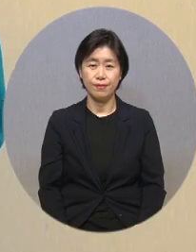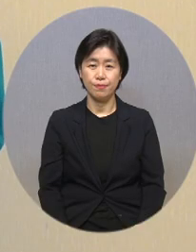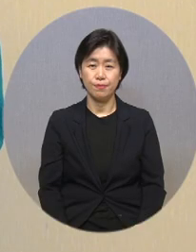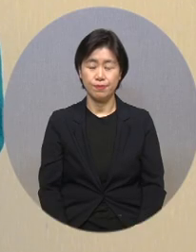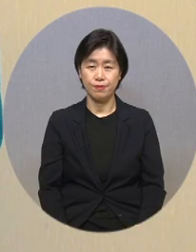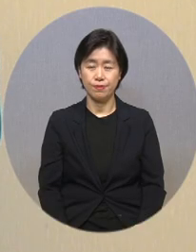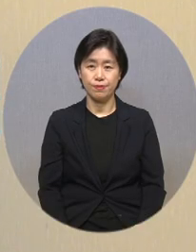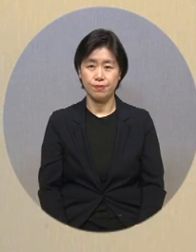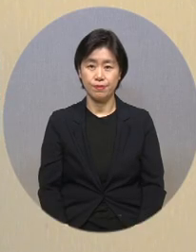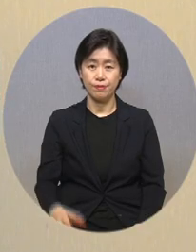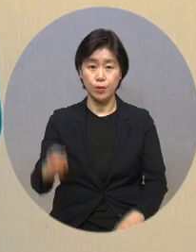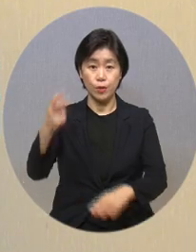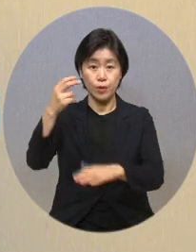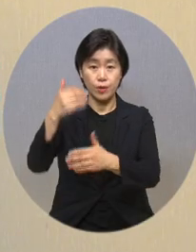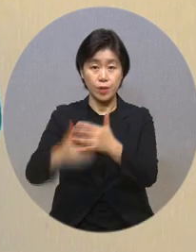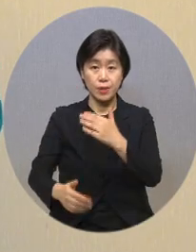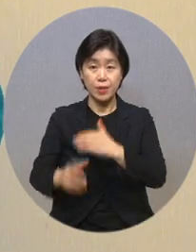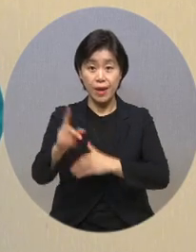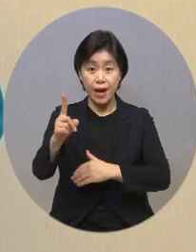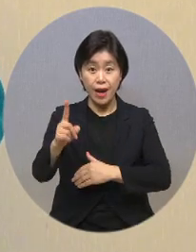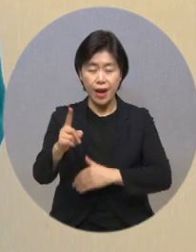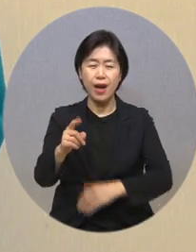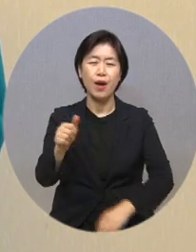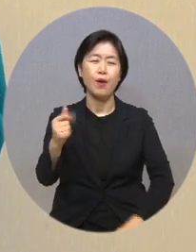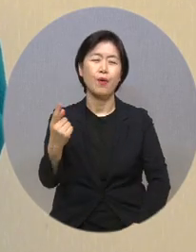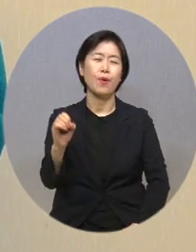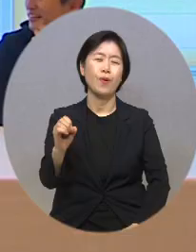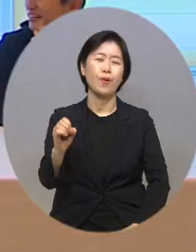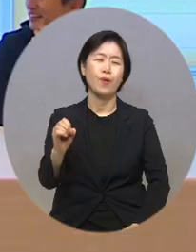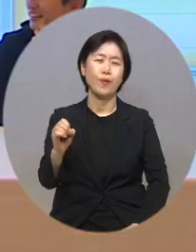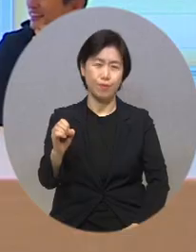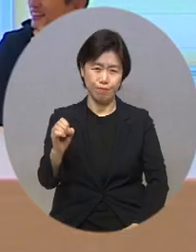자, 그리고 나머지 한 분, 홍인규. 아. 와,